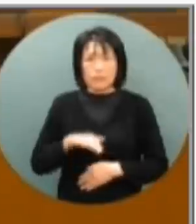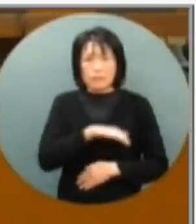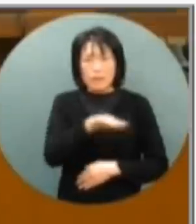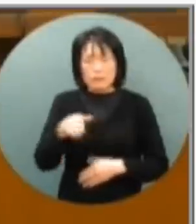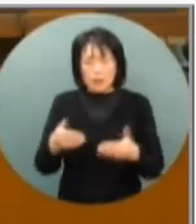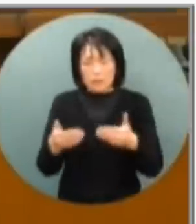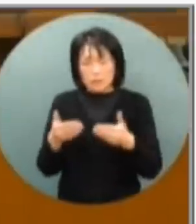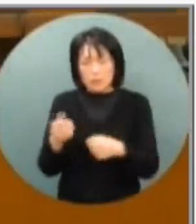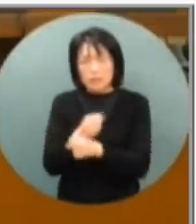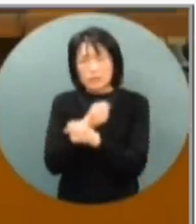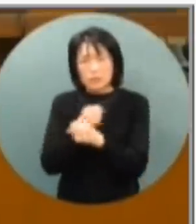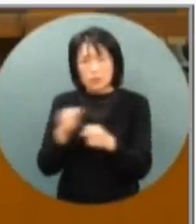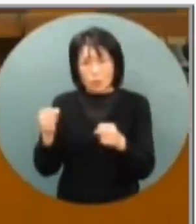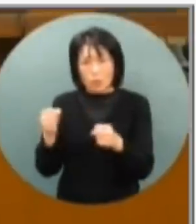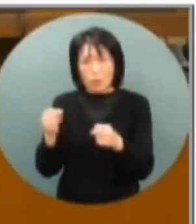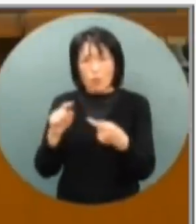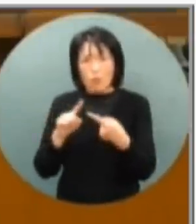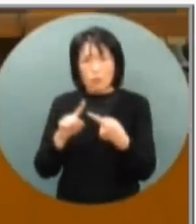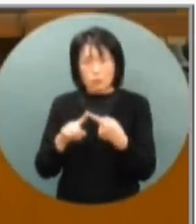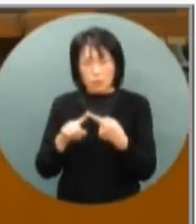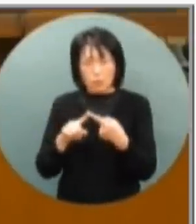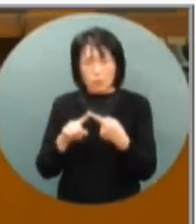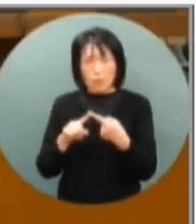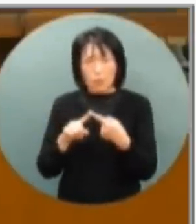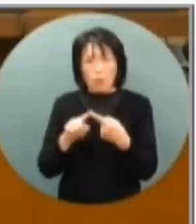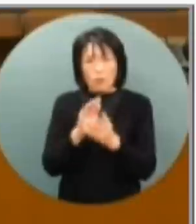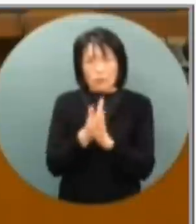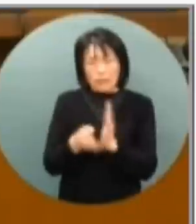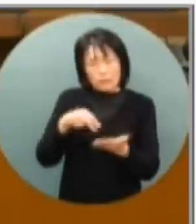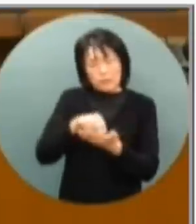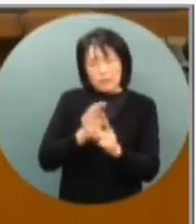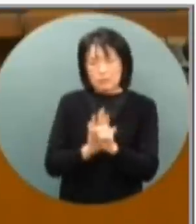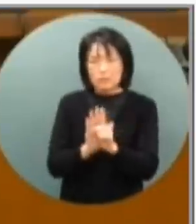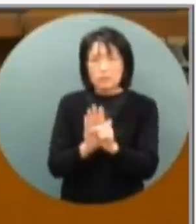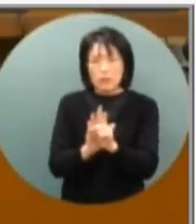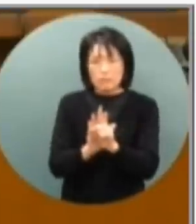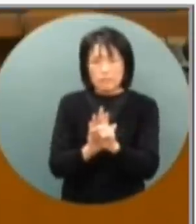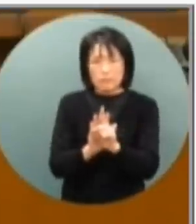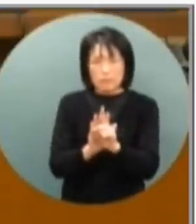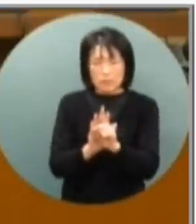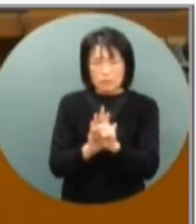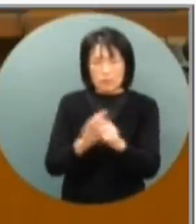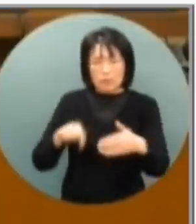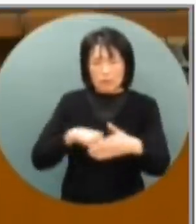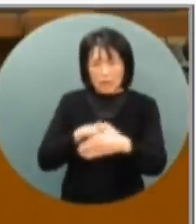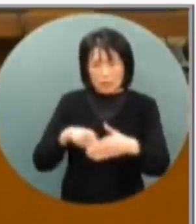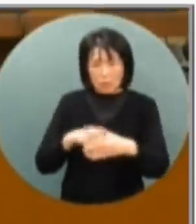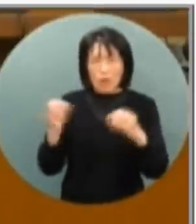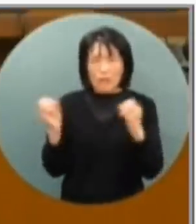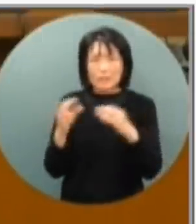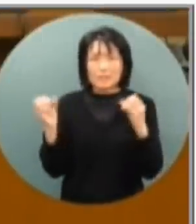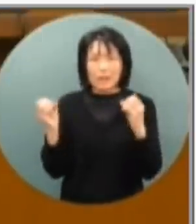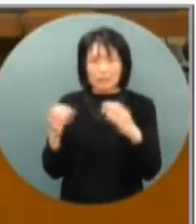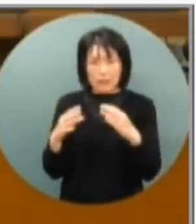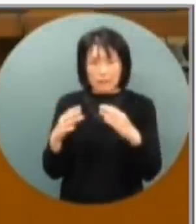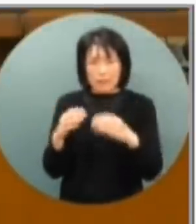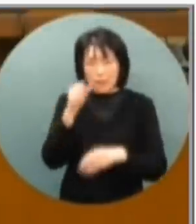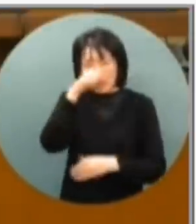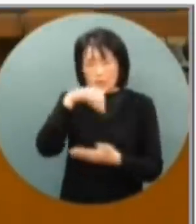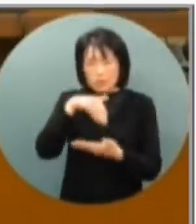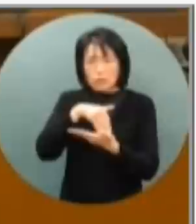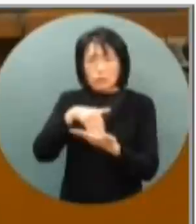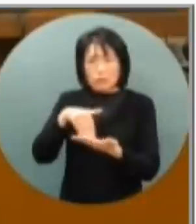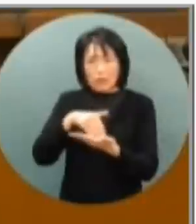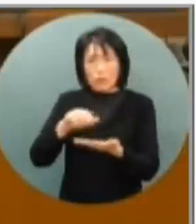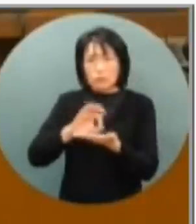ている事業、それから私どものお手伝いできること、これよくまた話し合いをさせていただきまして、予算の執